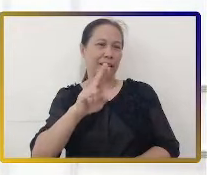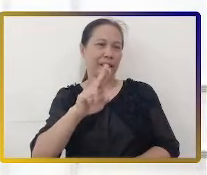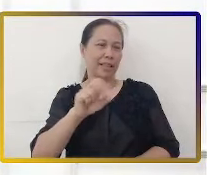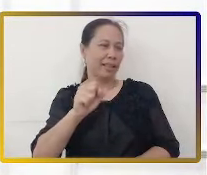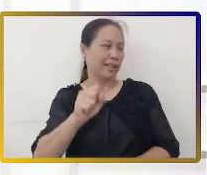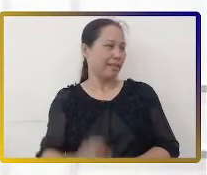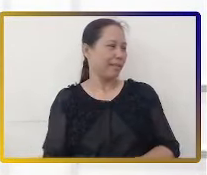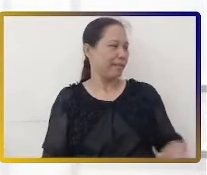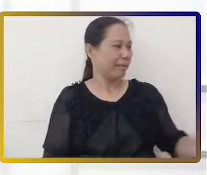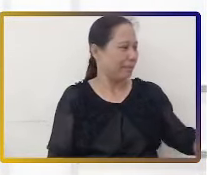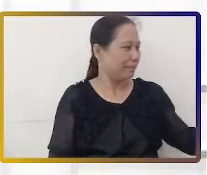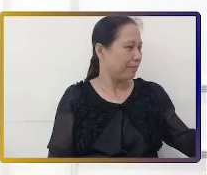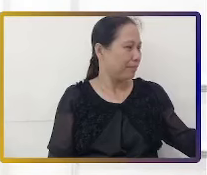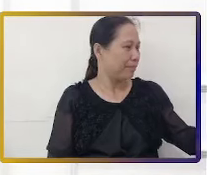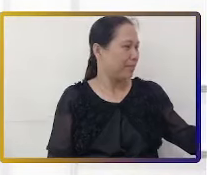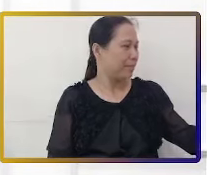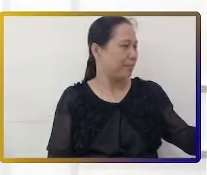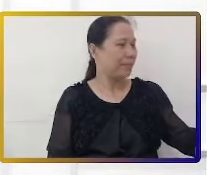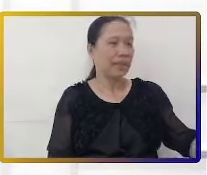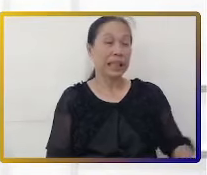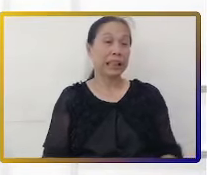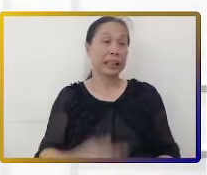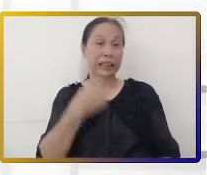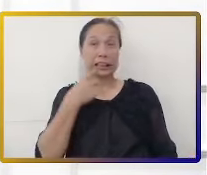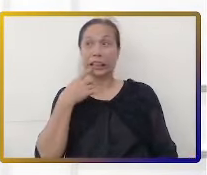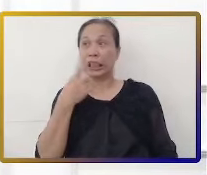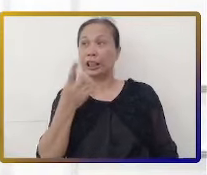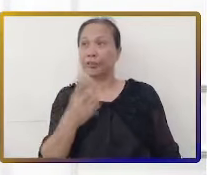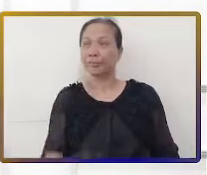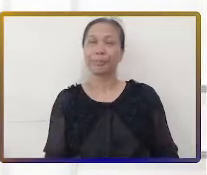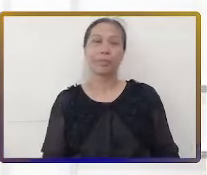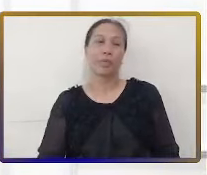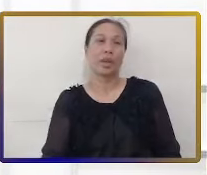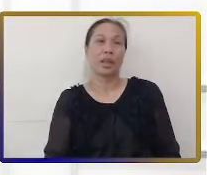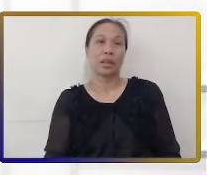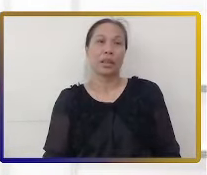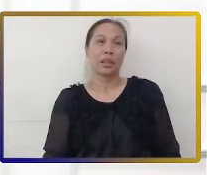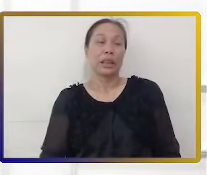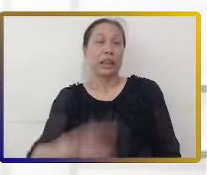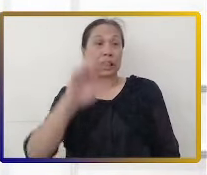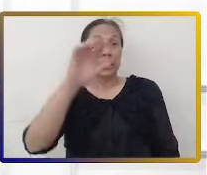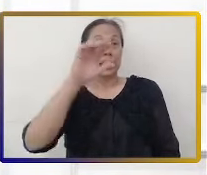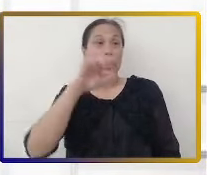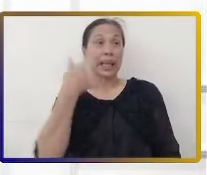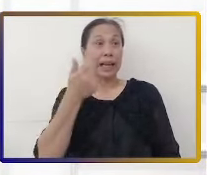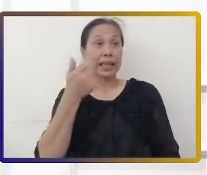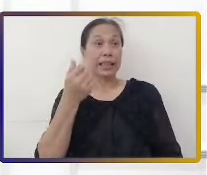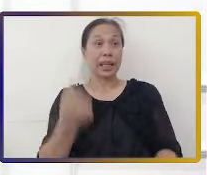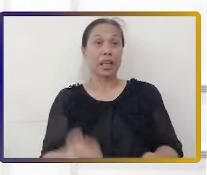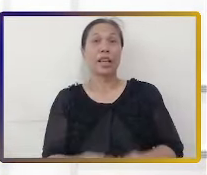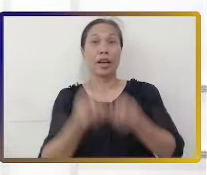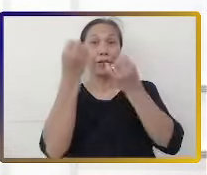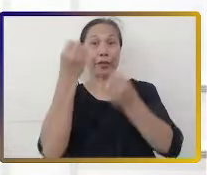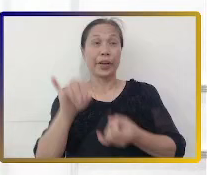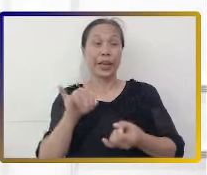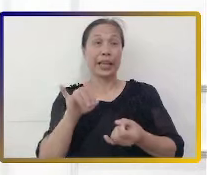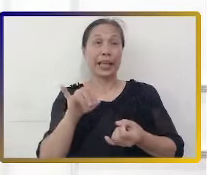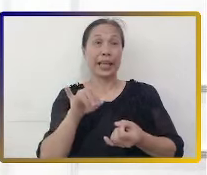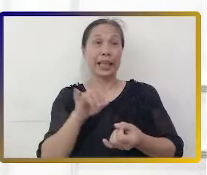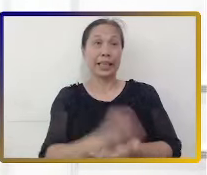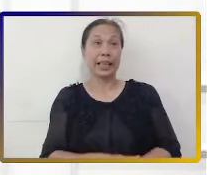ang sabi po rito the tights and the offering okay now Do you understand na ang ang ang